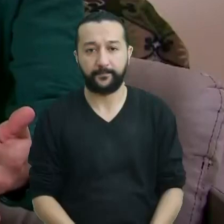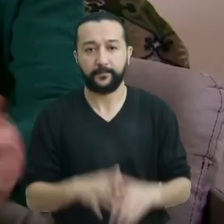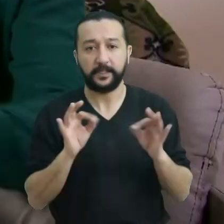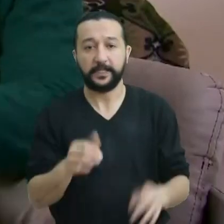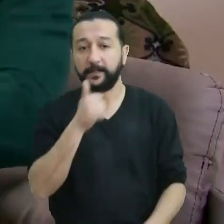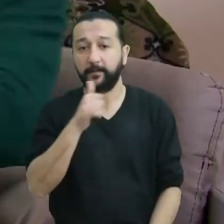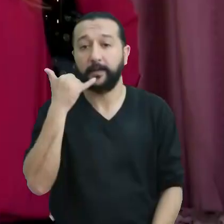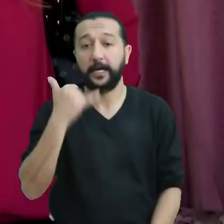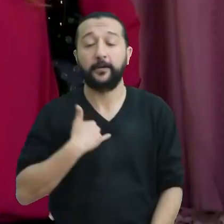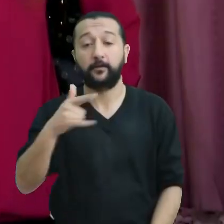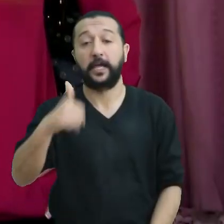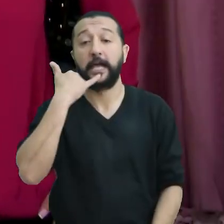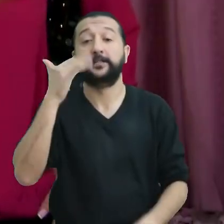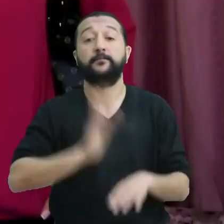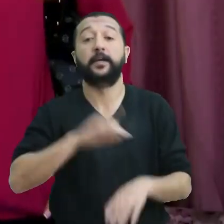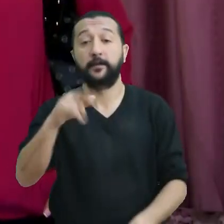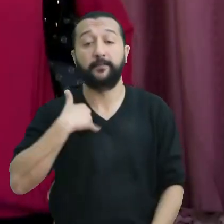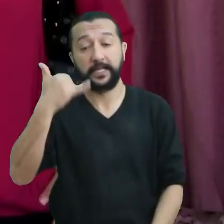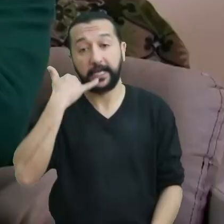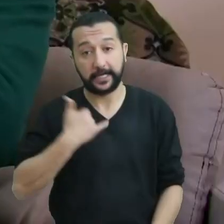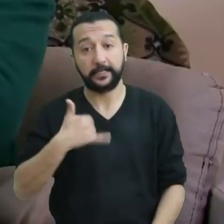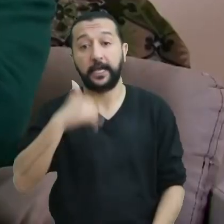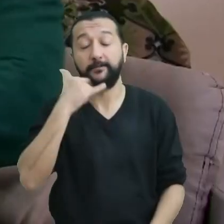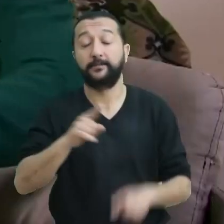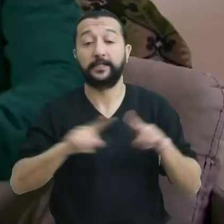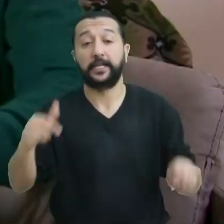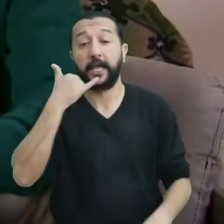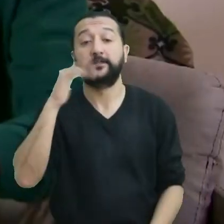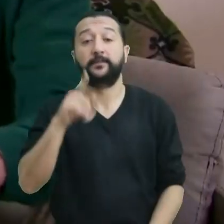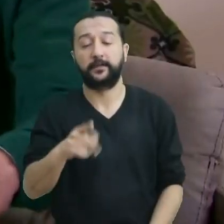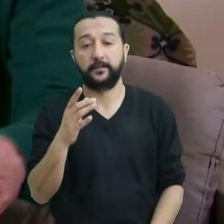Yine babam arıyor. Açma. Beni de aradı. Ben de açmadım. Sakın açma.